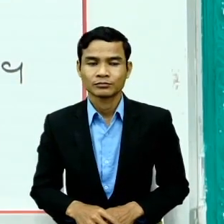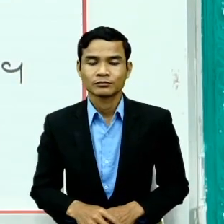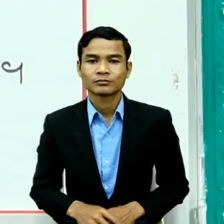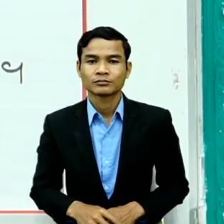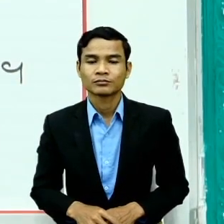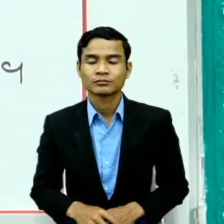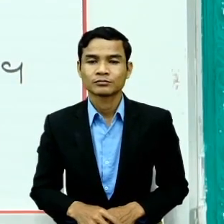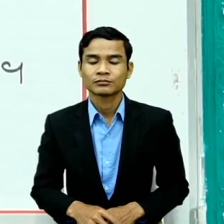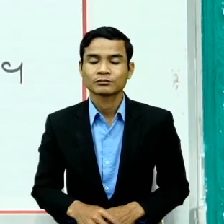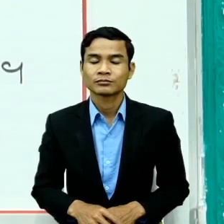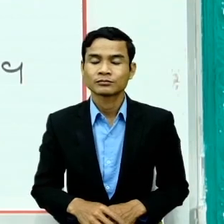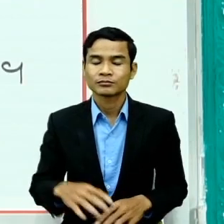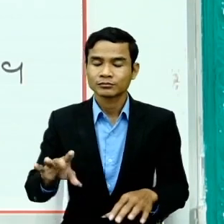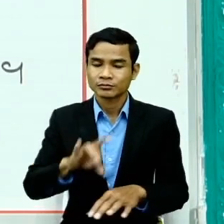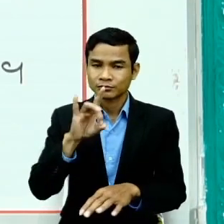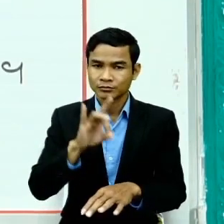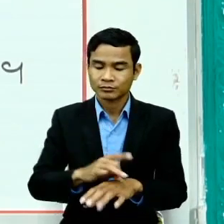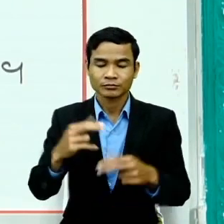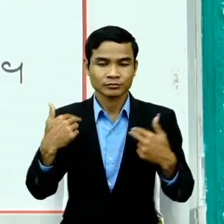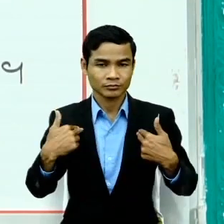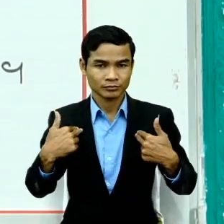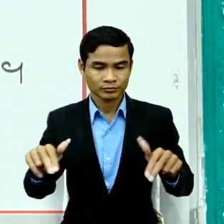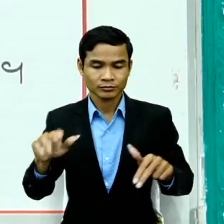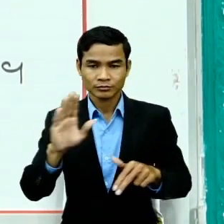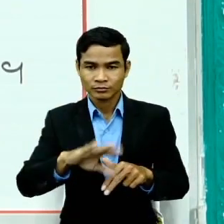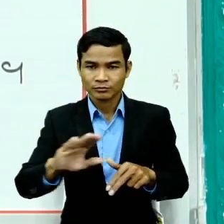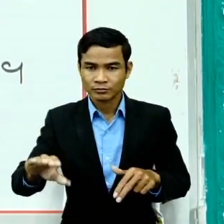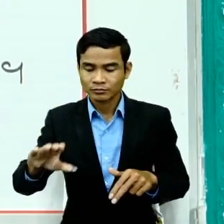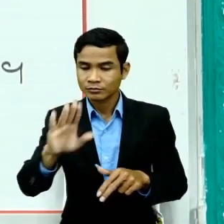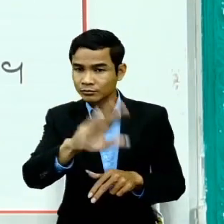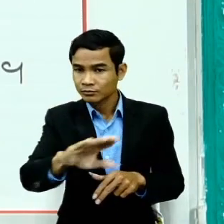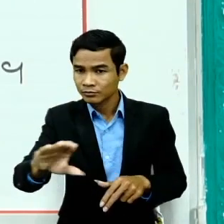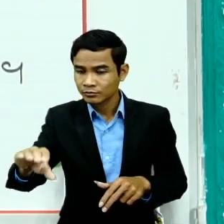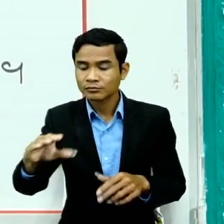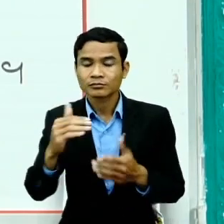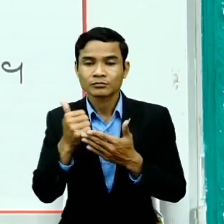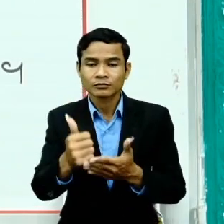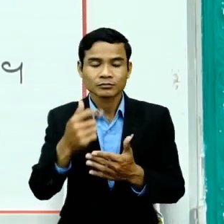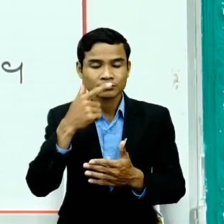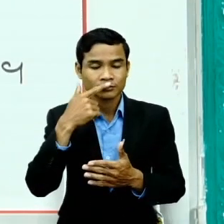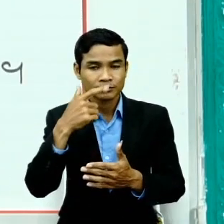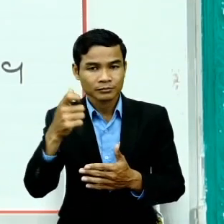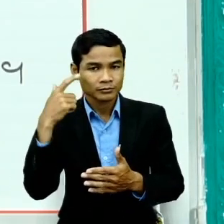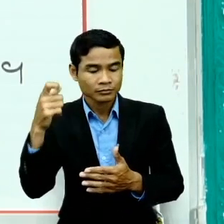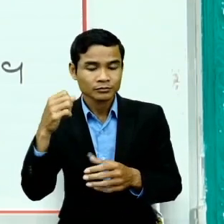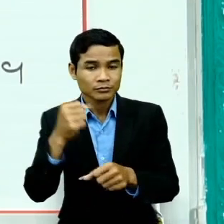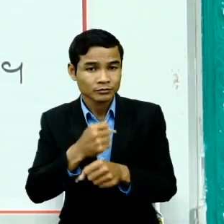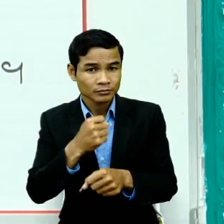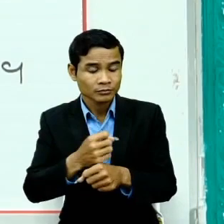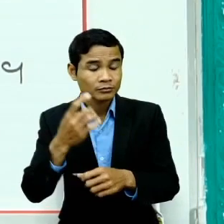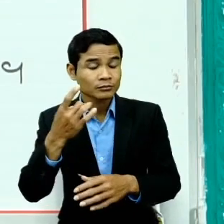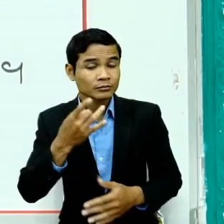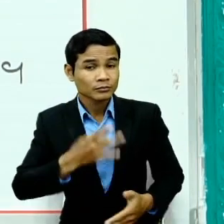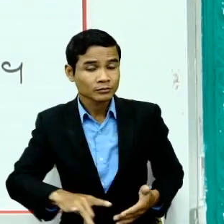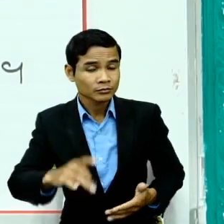chà bê tùm nế nó con bê tùm nế hãy đọc với bạn chị con trời chui càng nghe bà mạ rồi ấy con